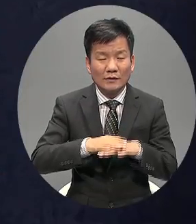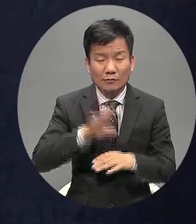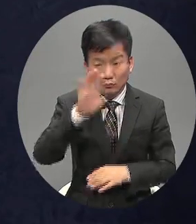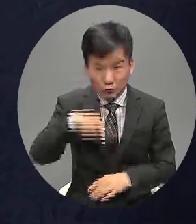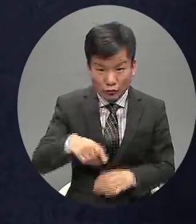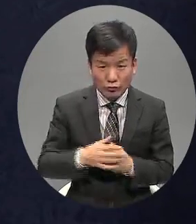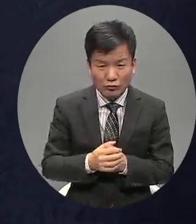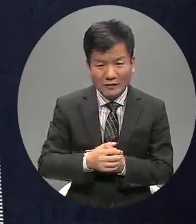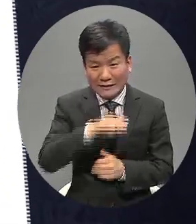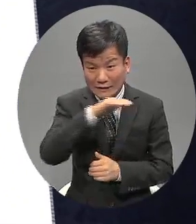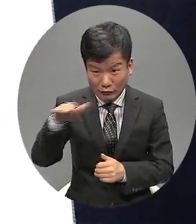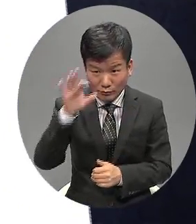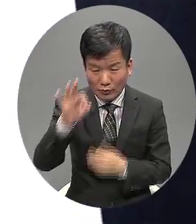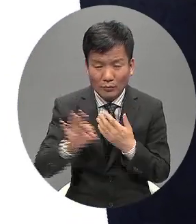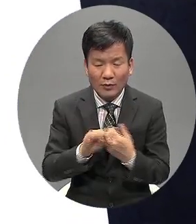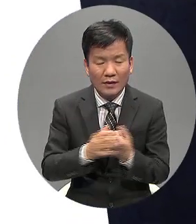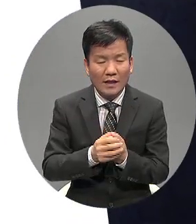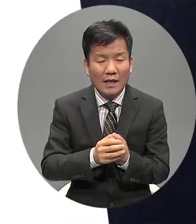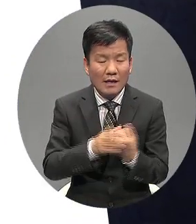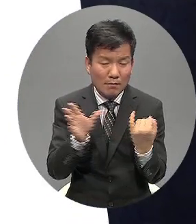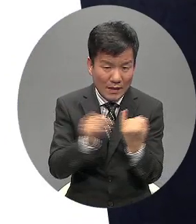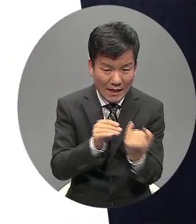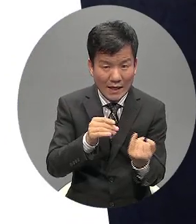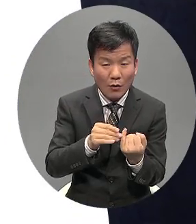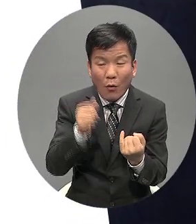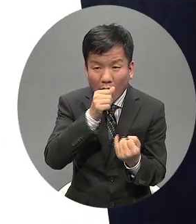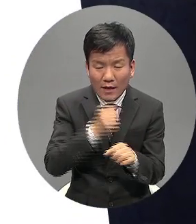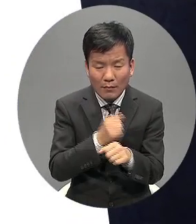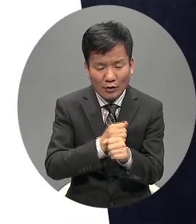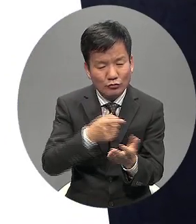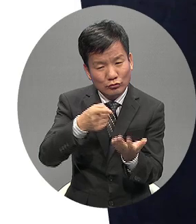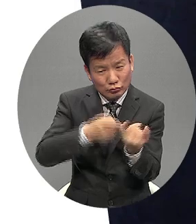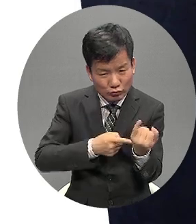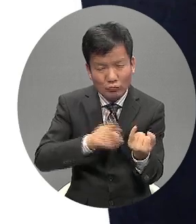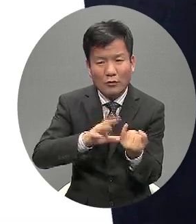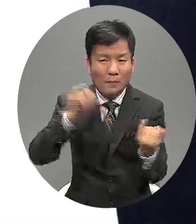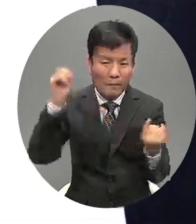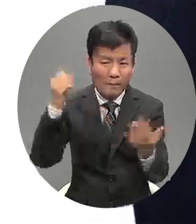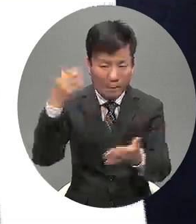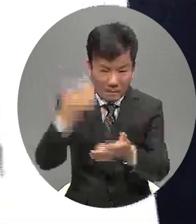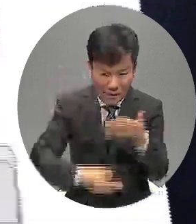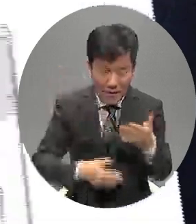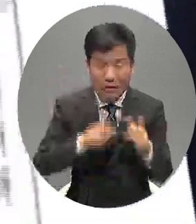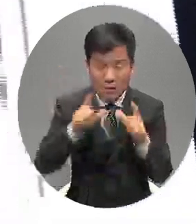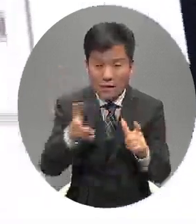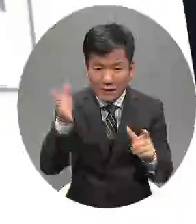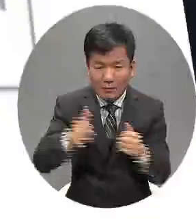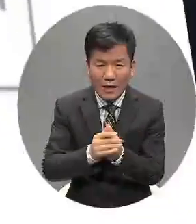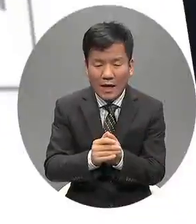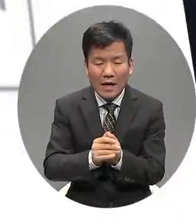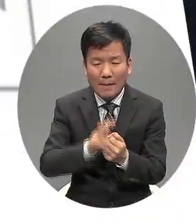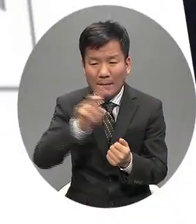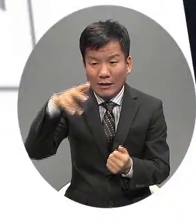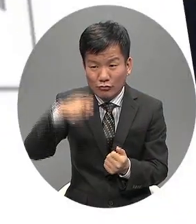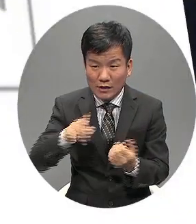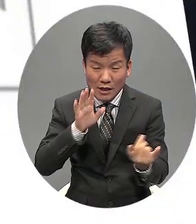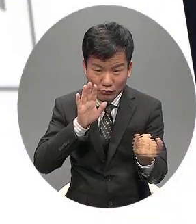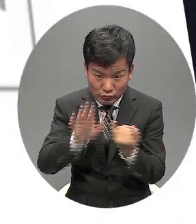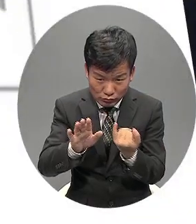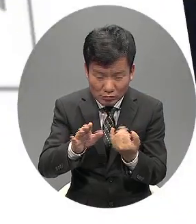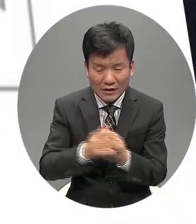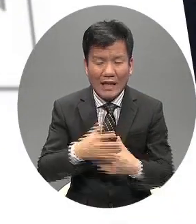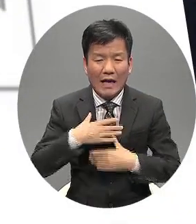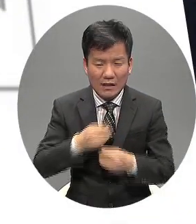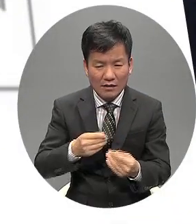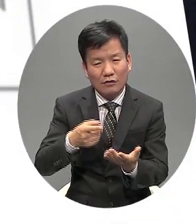농림축산식품부가 내놓은 가이드라인에는 새끼를 뵌 고양이의 경우 중성화 수술 대상에서 제외하도록 돼 있지만 마취 후에 임신 상태가 확인되면